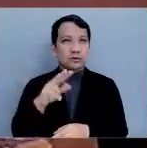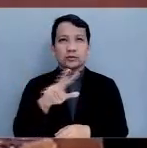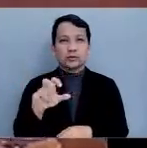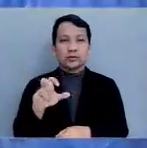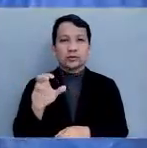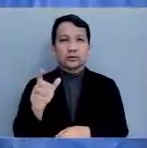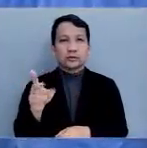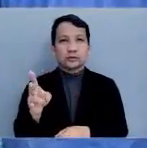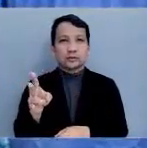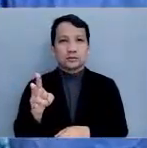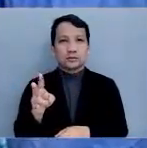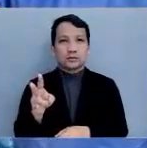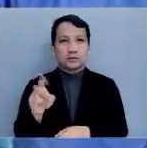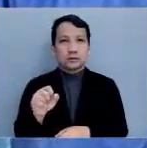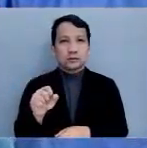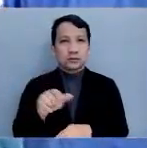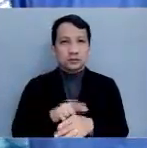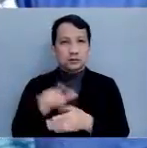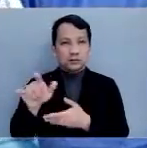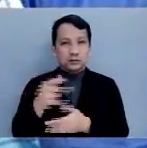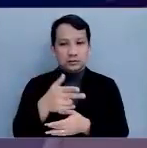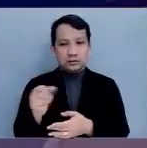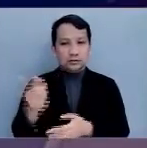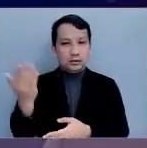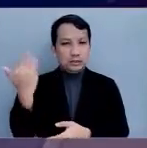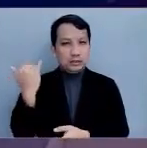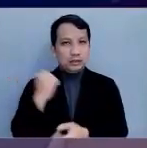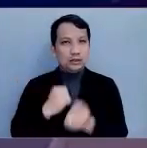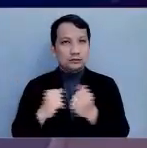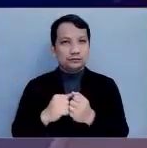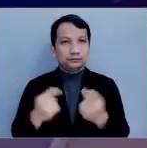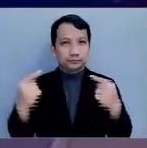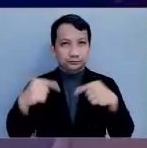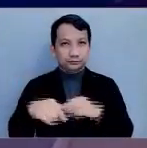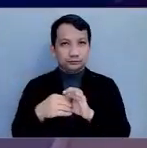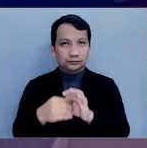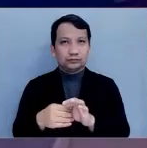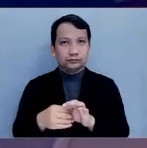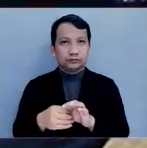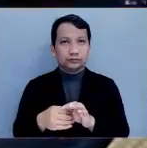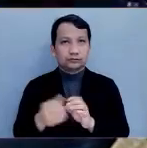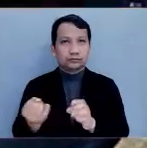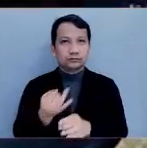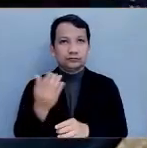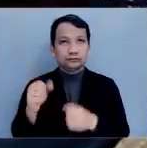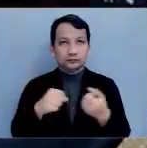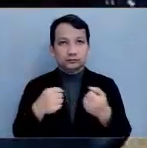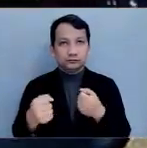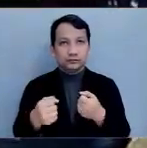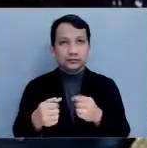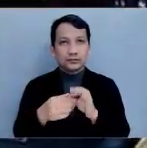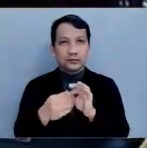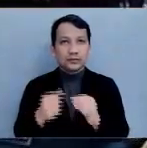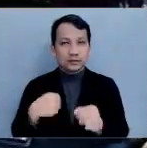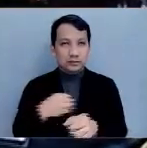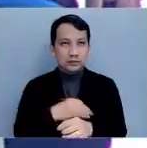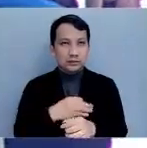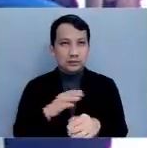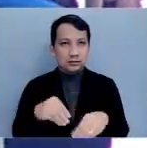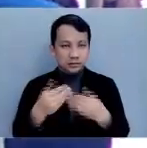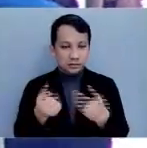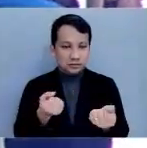271 athletes na lumipad sa Indonesia dati. Present sa send-off ceremony ang ilang sports officials para magbigay